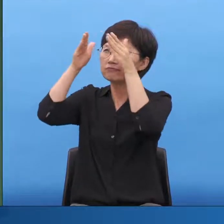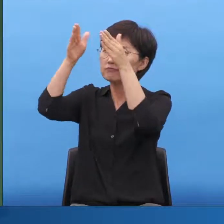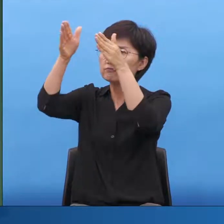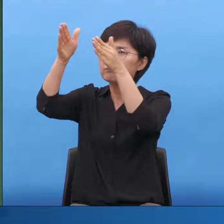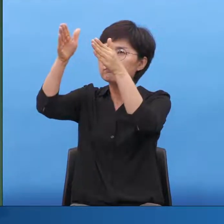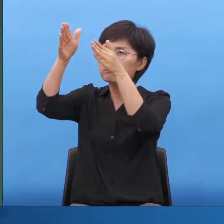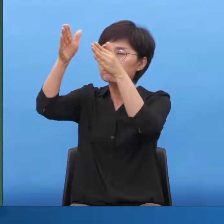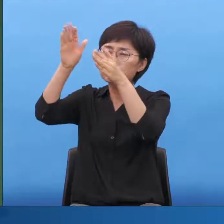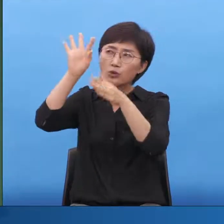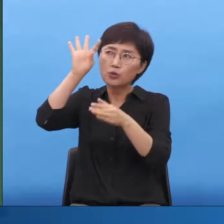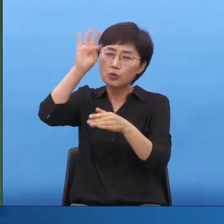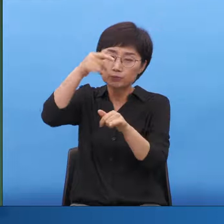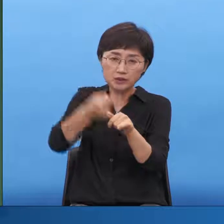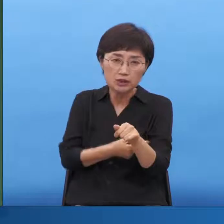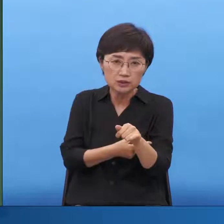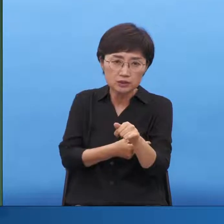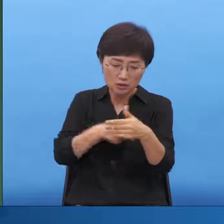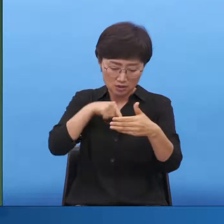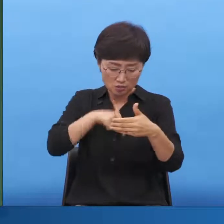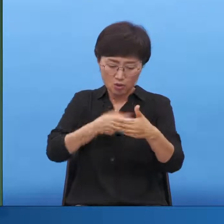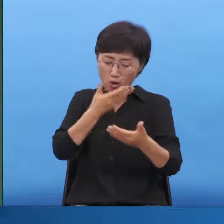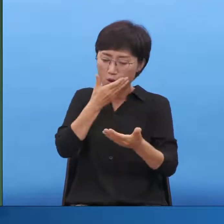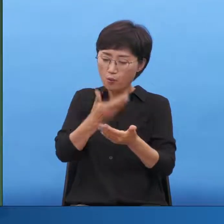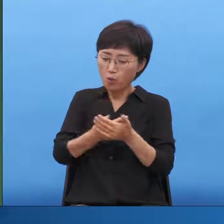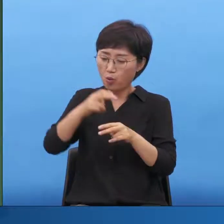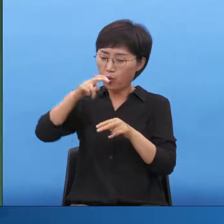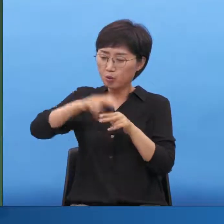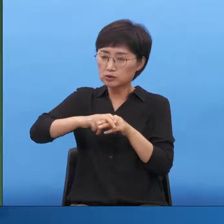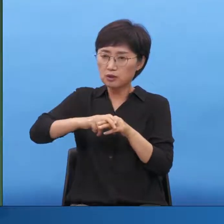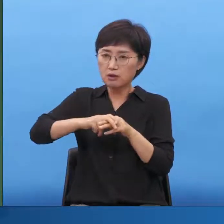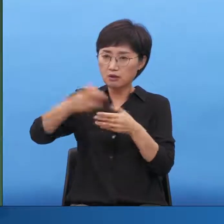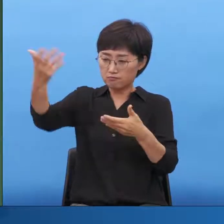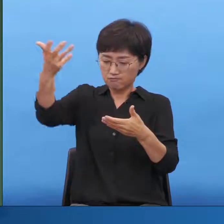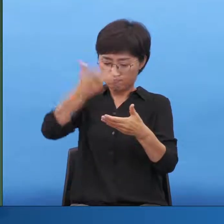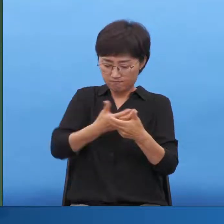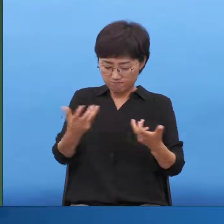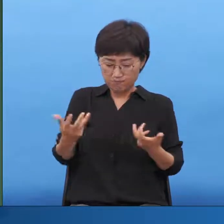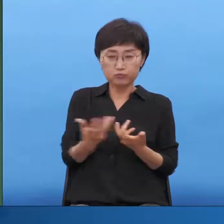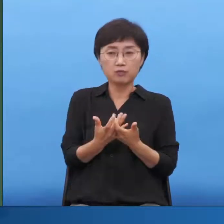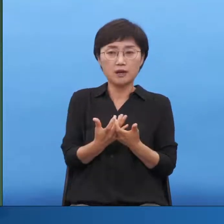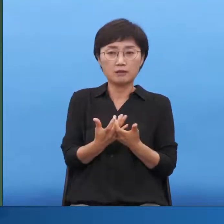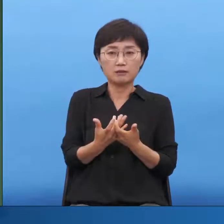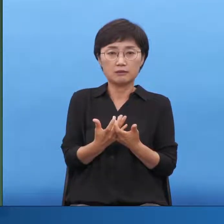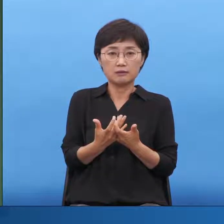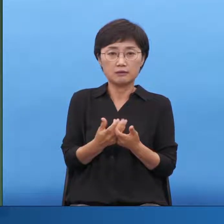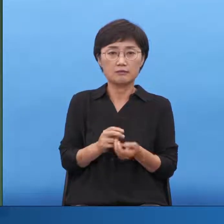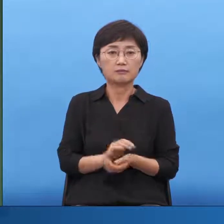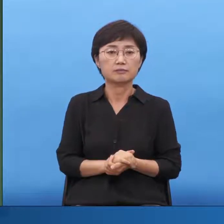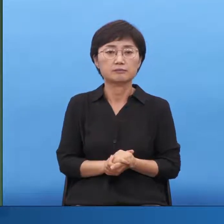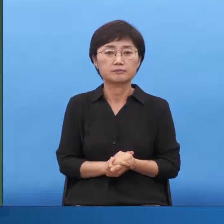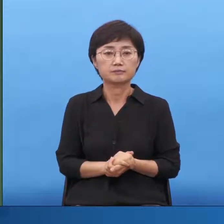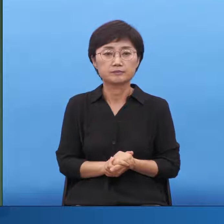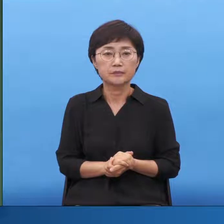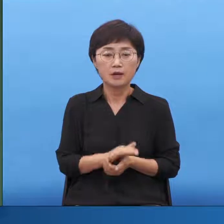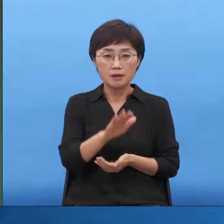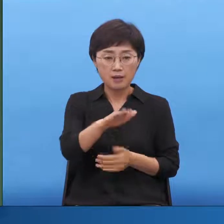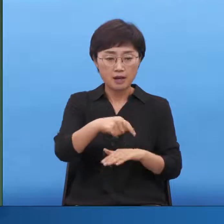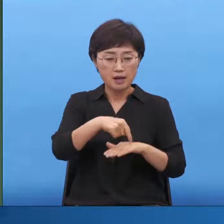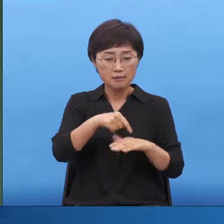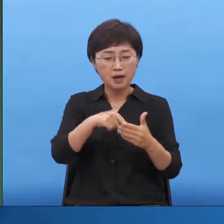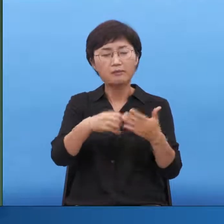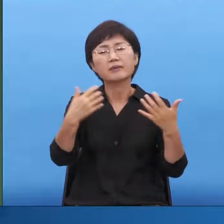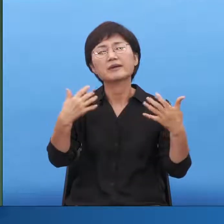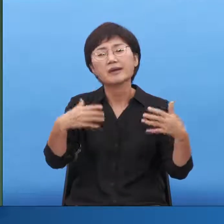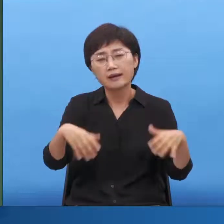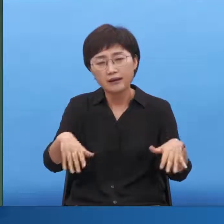有属灵问题的人，不要想医治属灵问题，只要享受最有祝福的话，有一天会到来宝座化的祝福。 마음이 좀 약하고 정신이 약한 분들은요, 다른 사람들이 이해 못하거든요. 여러분이 아무리 어려워도